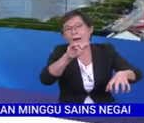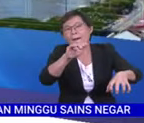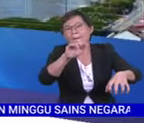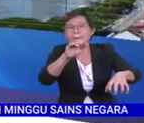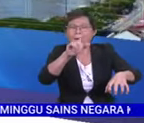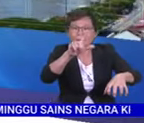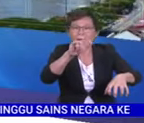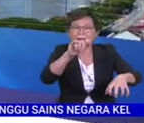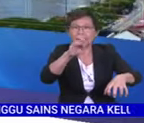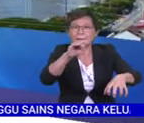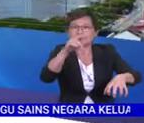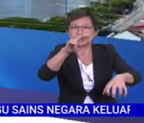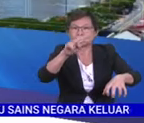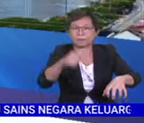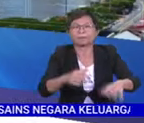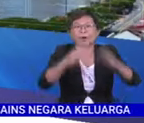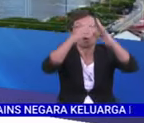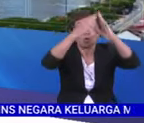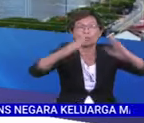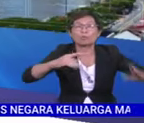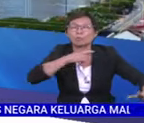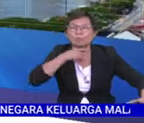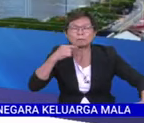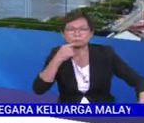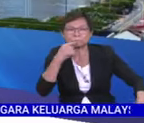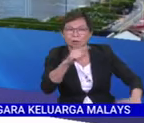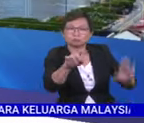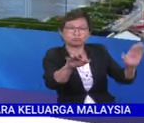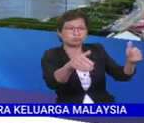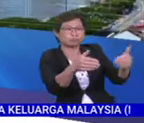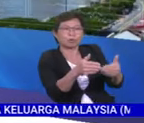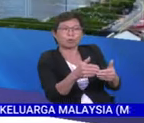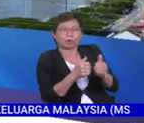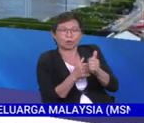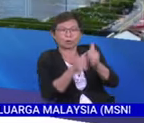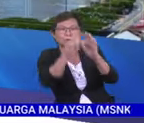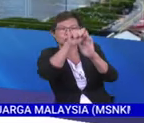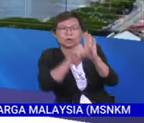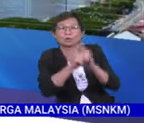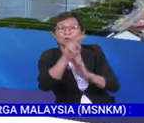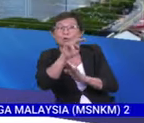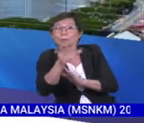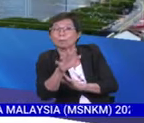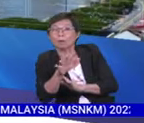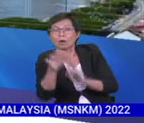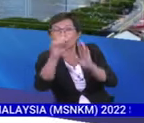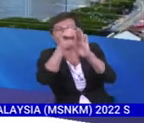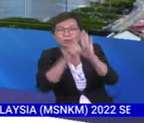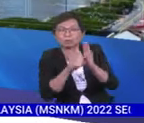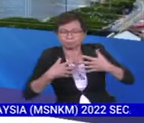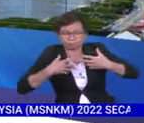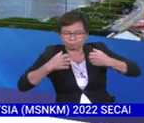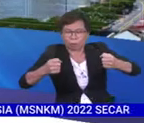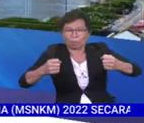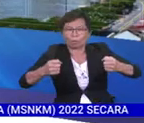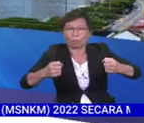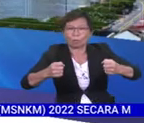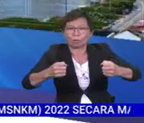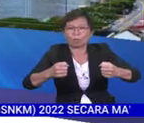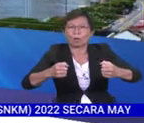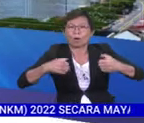rumah sembelih di Grogol ngiri diarah tutup Rabu lepas mengikut seksyen 25 Ordinary kesehatan awal